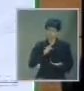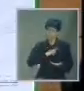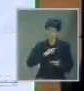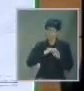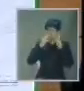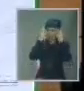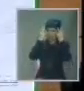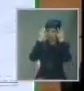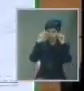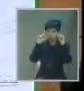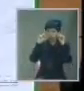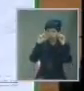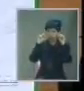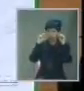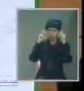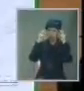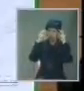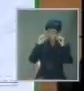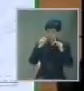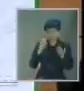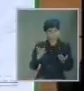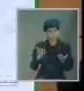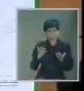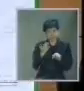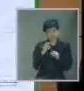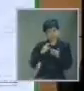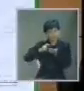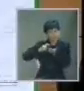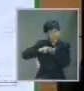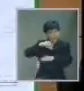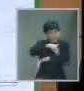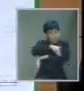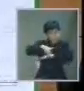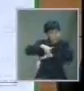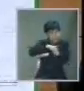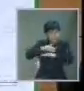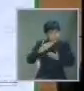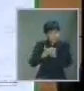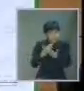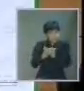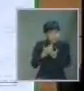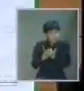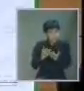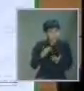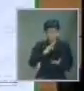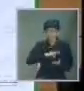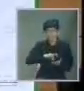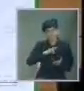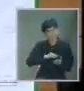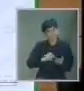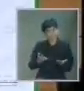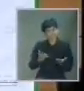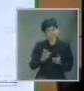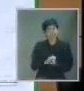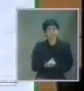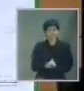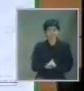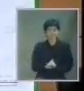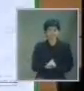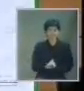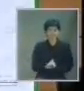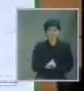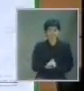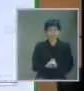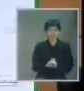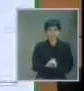ายกรับรองงบดุลอันเป็นเท็จท่านประธานที่เคารพครับ